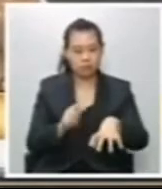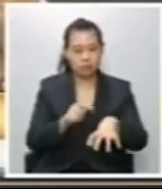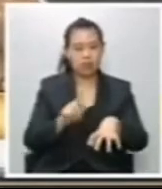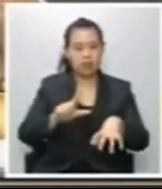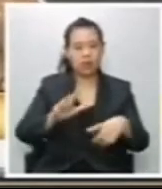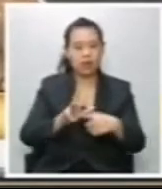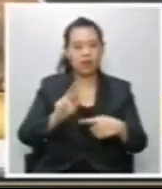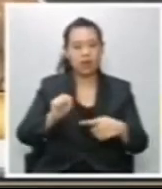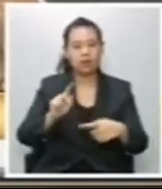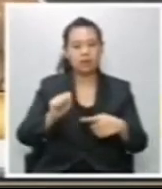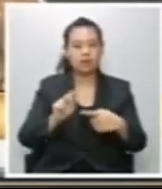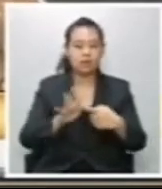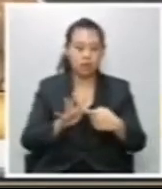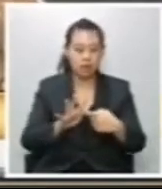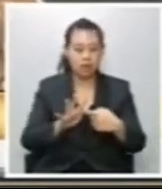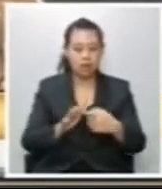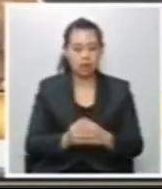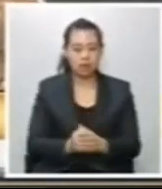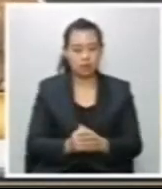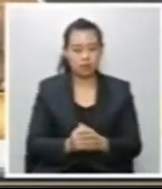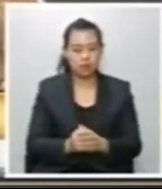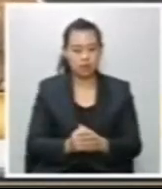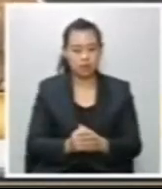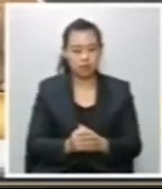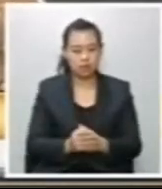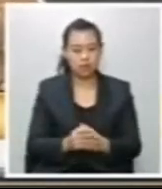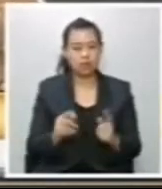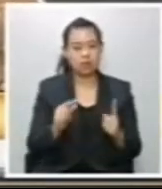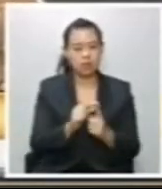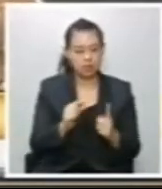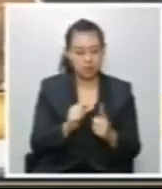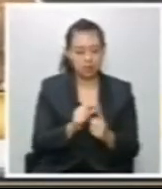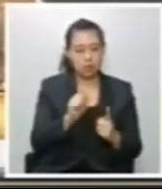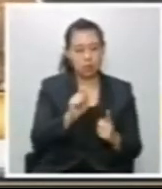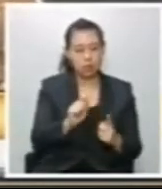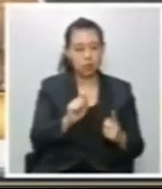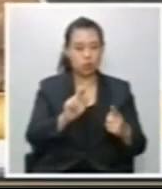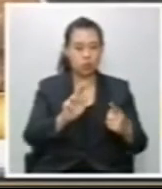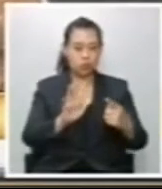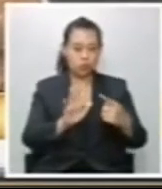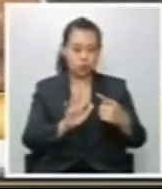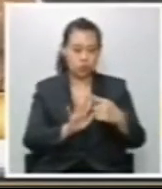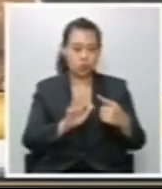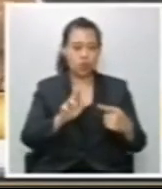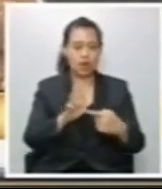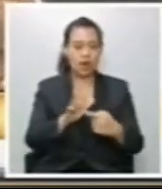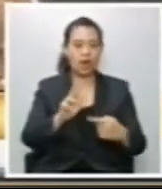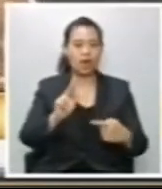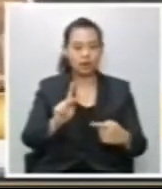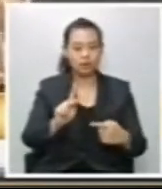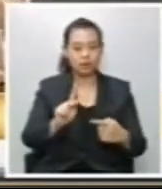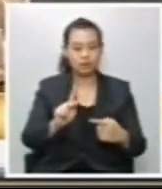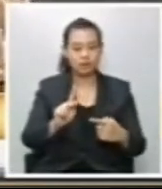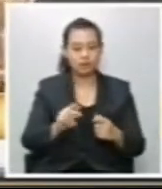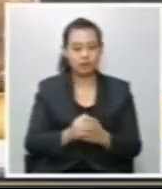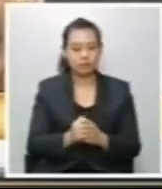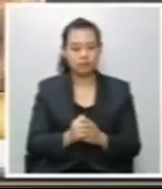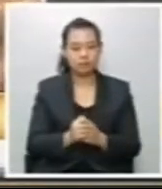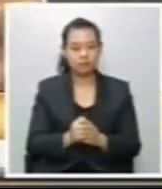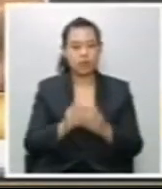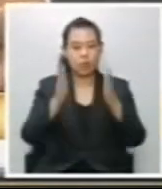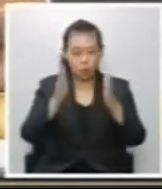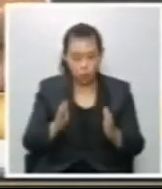ลักลาโวอุลักแปลว่าคนค่ะลาโวแปลว่าทะเลอุลักลาโวคือคน